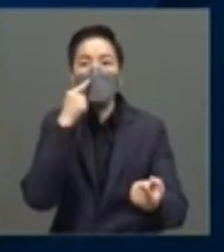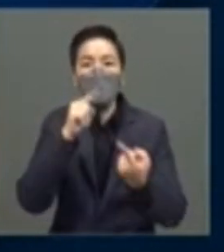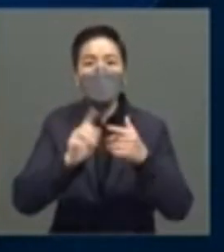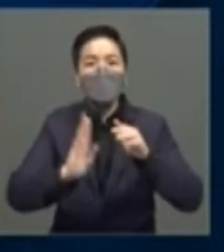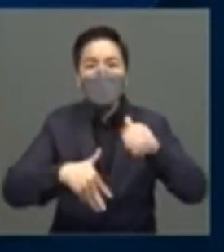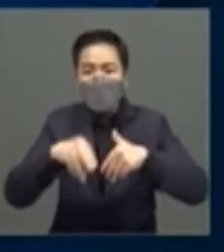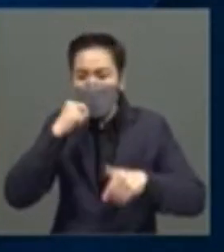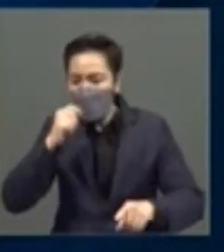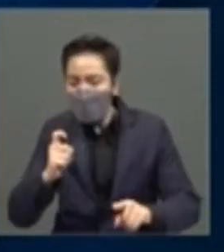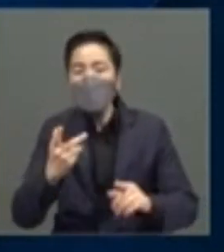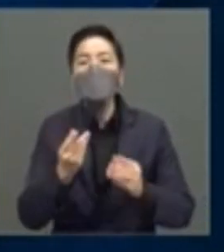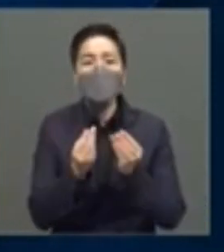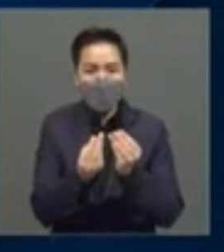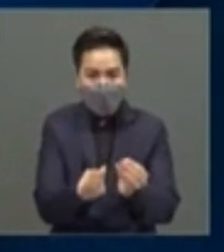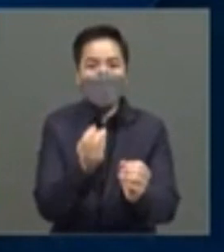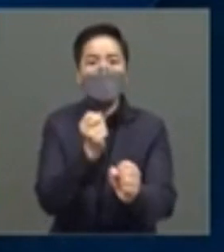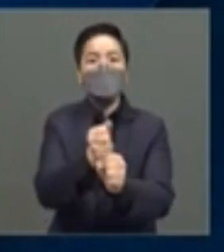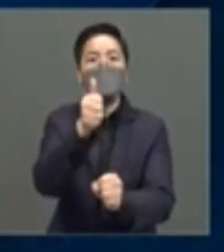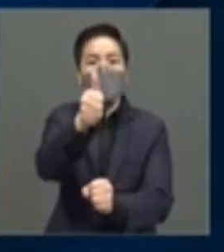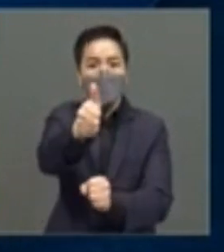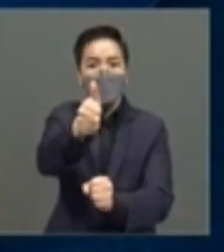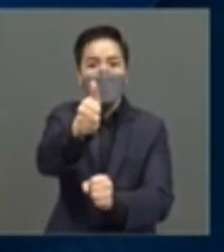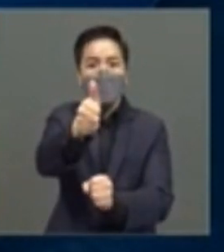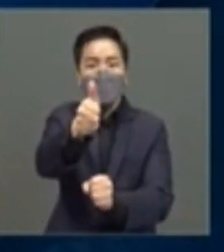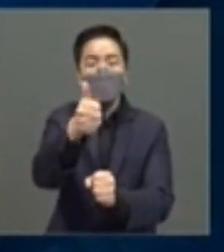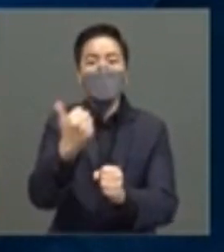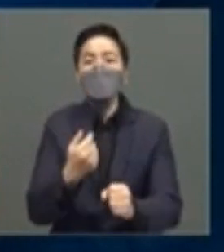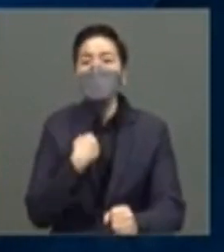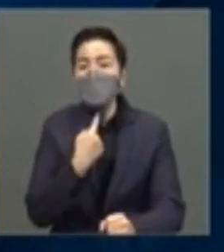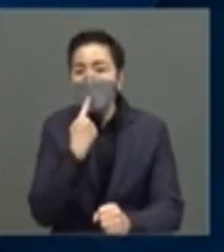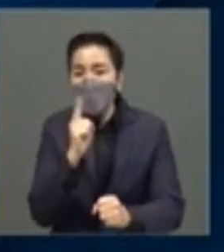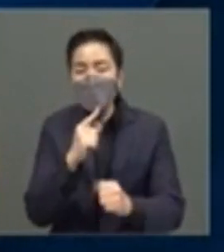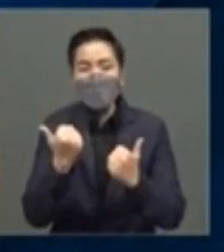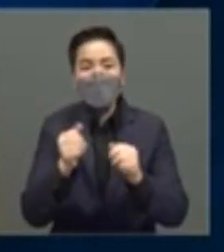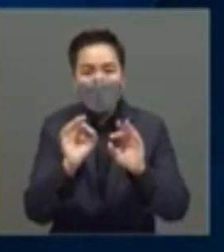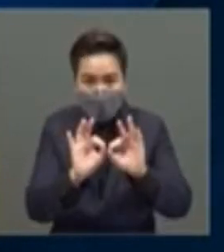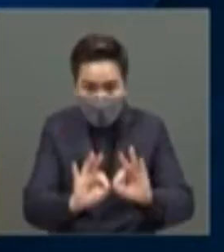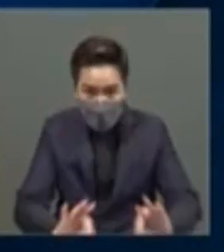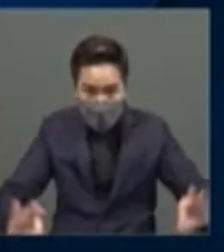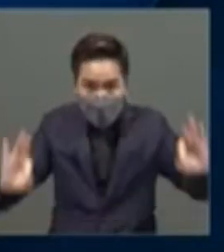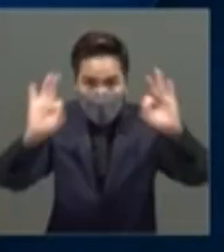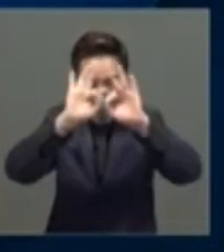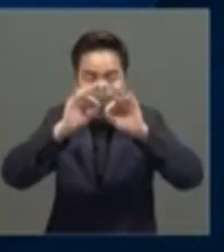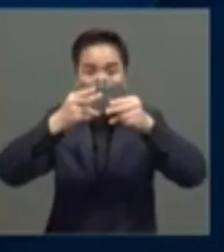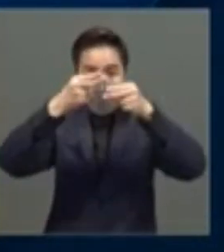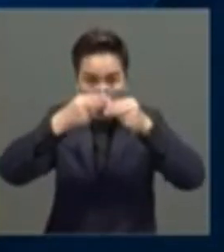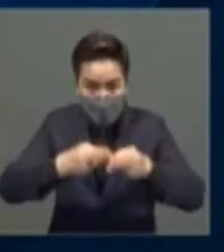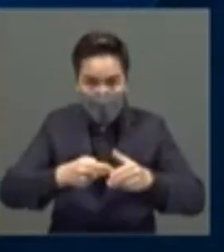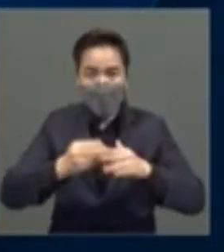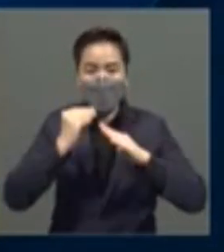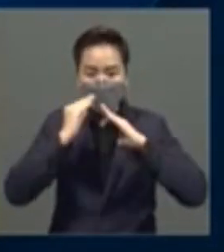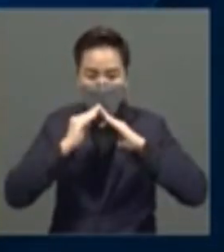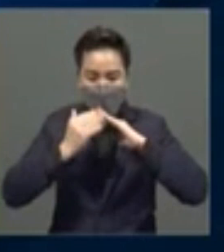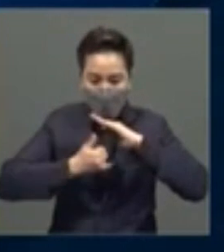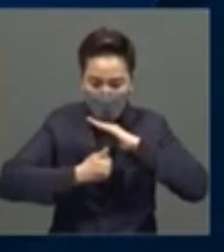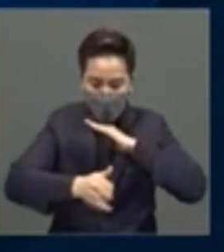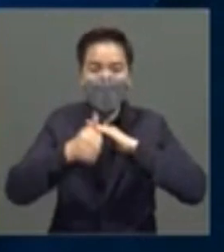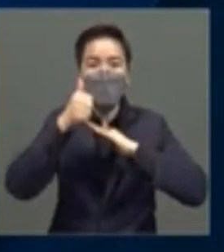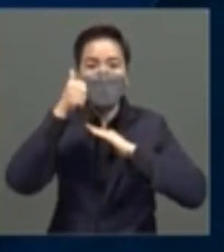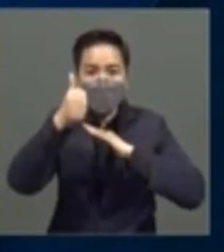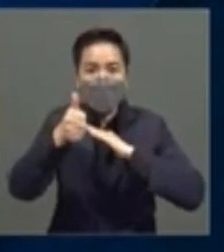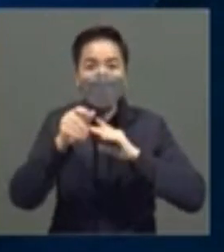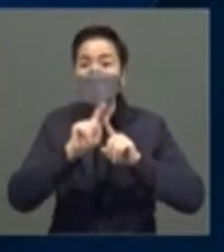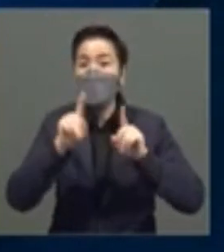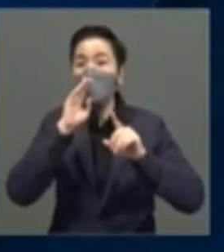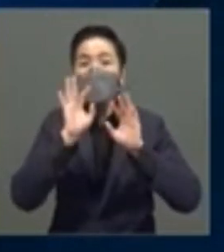พี่น้องประชาชนอันนี้ยังอนุญาตให้ทำได้นะคะก็เน้นย้ำว่าจำเป็นเท่านั้นถึงจะอนุญาตให้ออกนอกเคหสถ